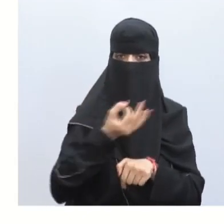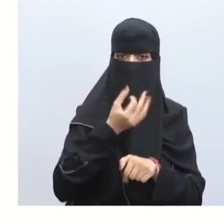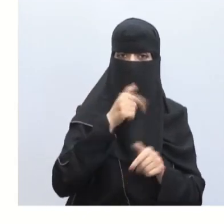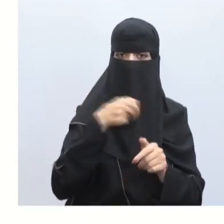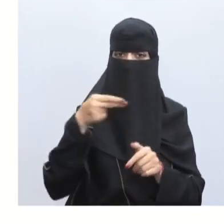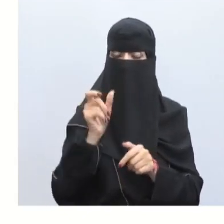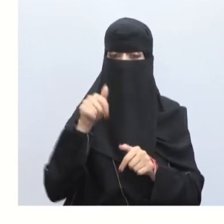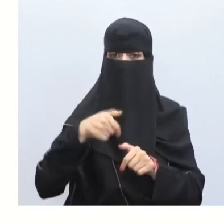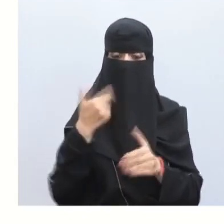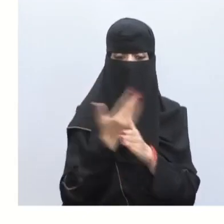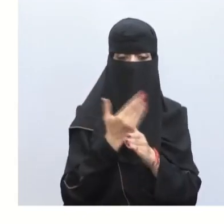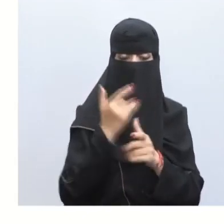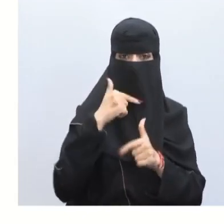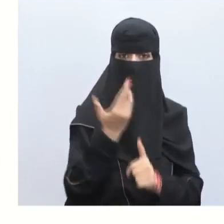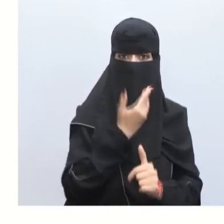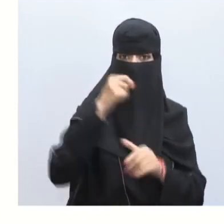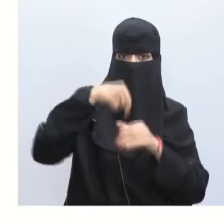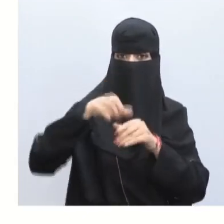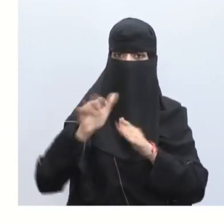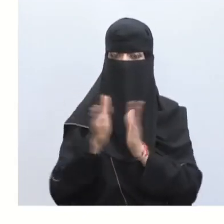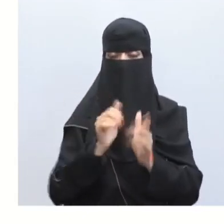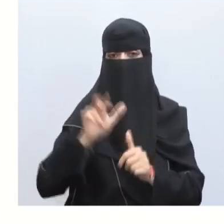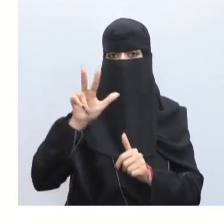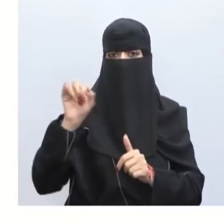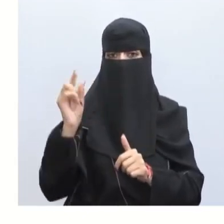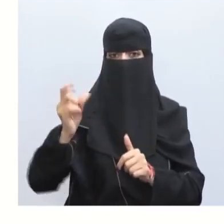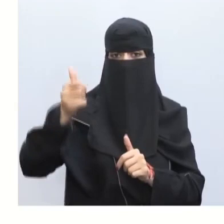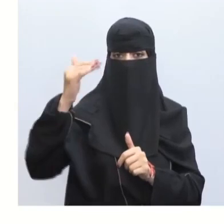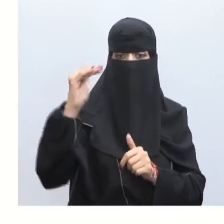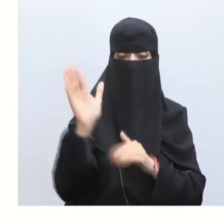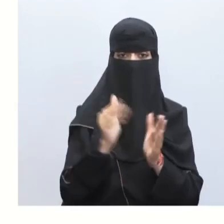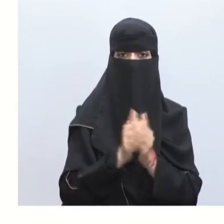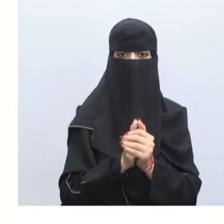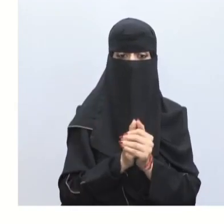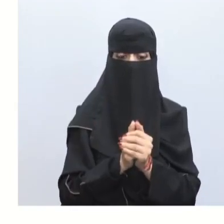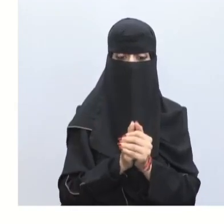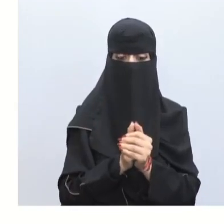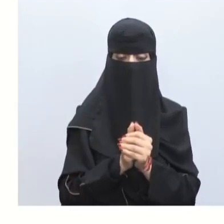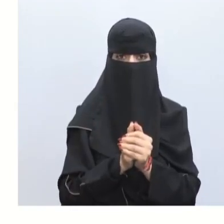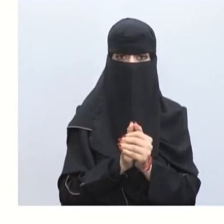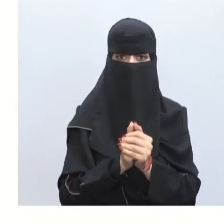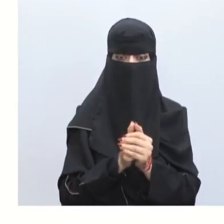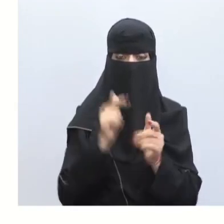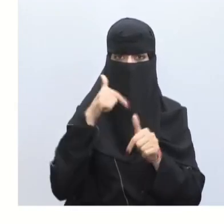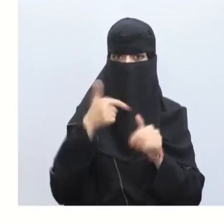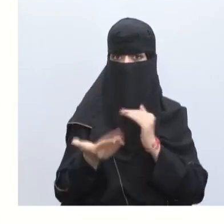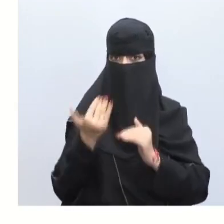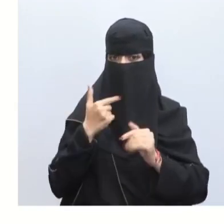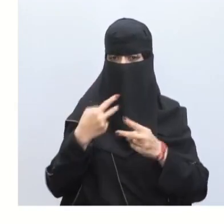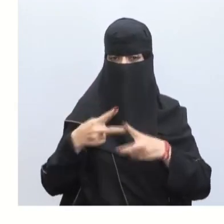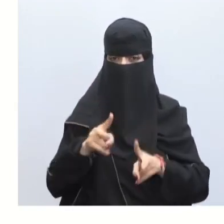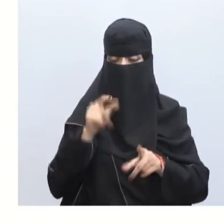عن العوامل المؤثره في المناخ العوامل المؤثره في المناخ وقبل ان